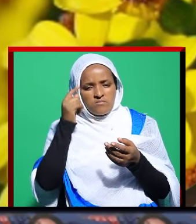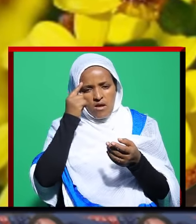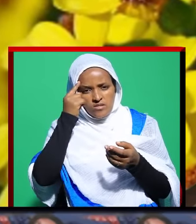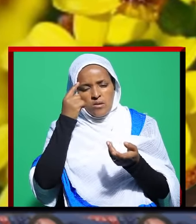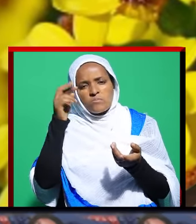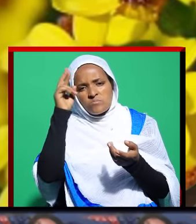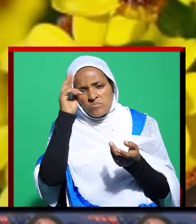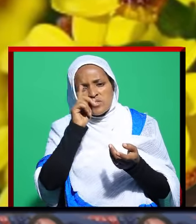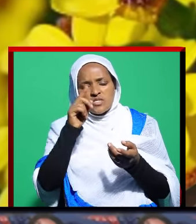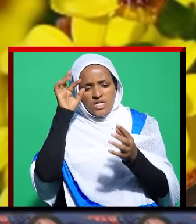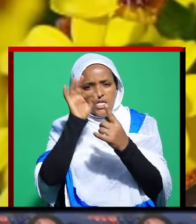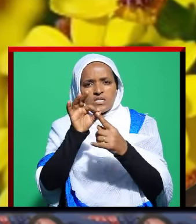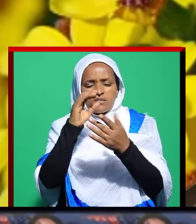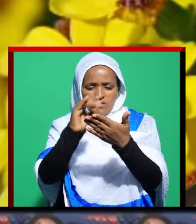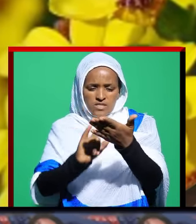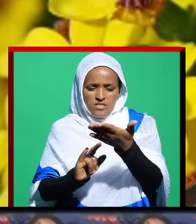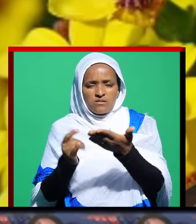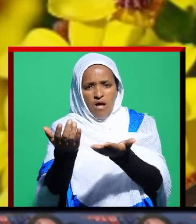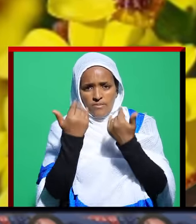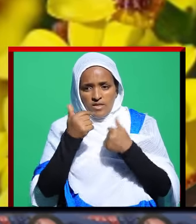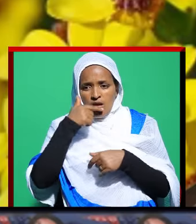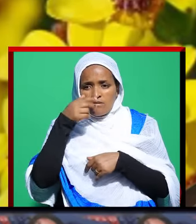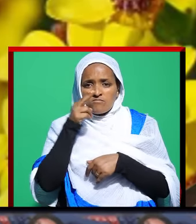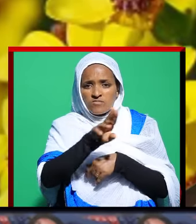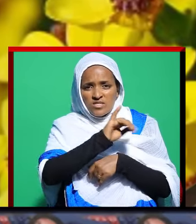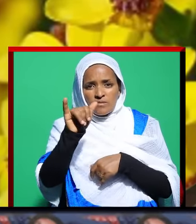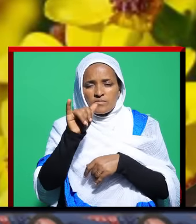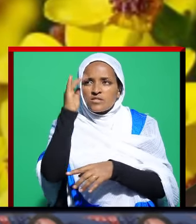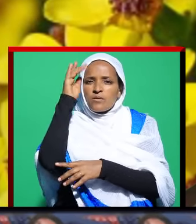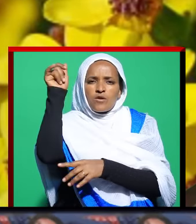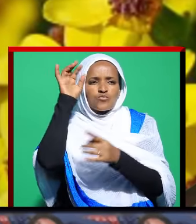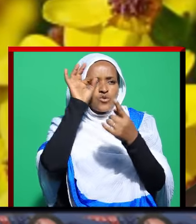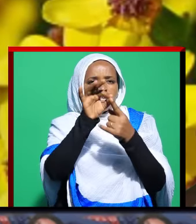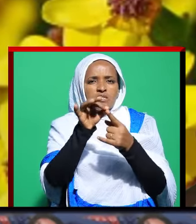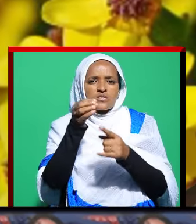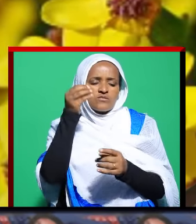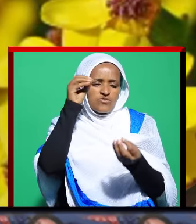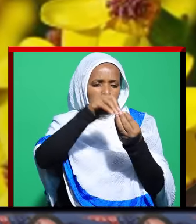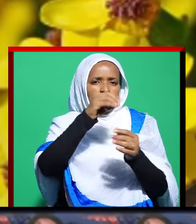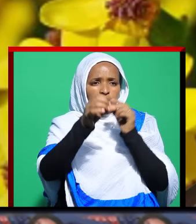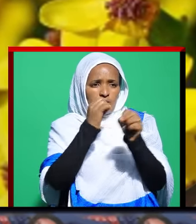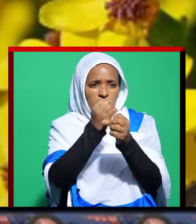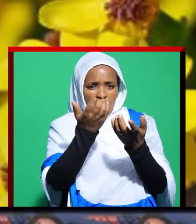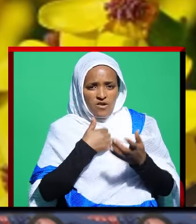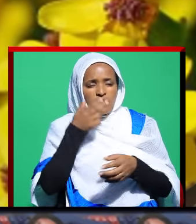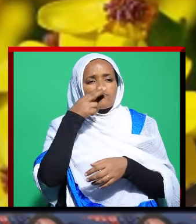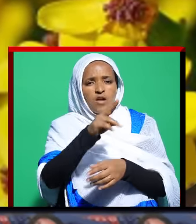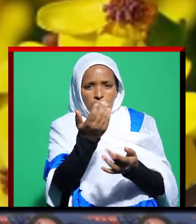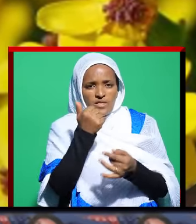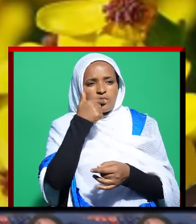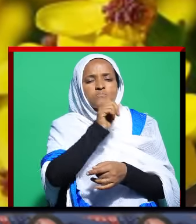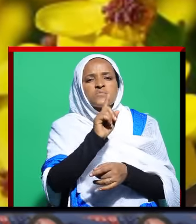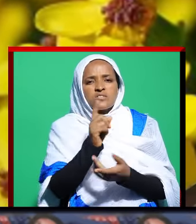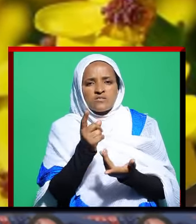እንዳሰብን እቅዳችሁን አቅርቡ ተብለን እንደምንጠየቀው እግዚአብሔርም እቅዳችሁን አቅርቡ ቢል ብዙ ሰው እድሜ የሚጨመርለት አይመስለኝም። እኔ እንደ ራሴ